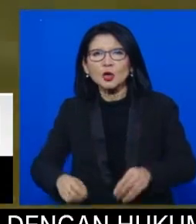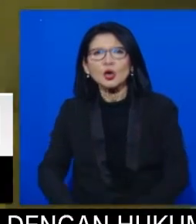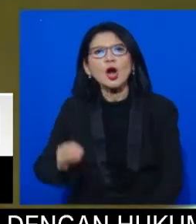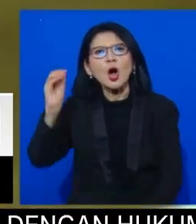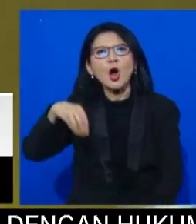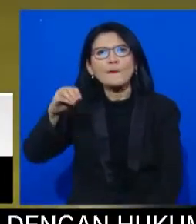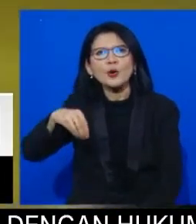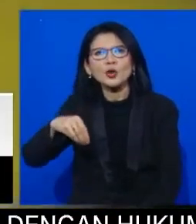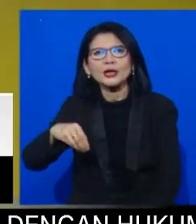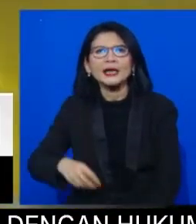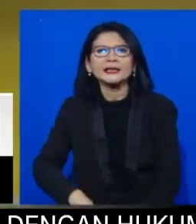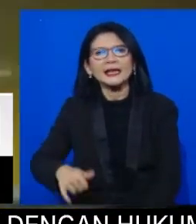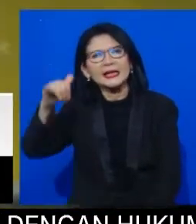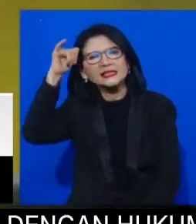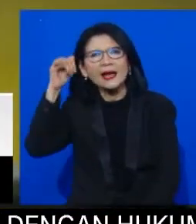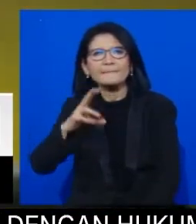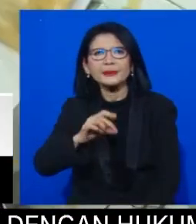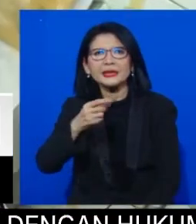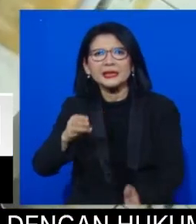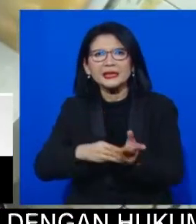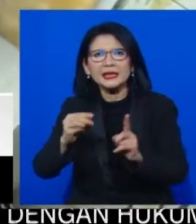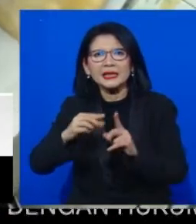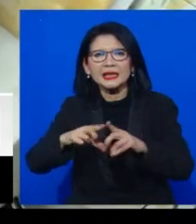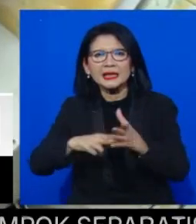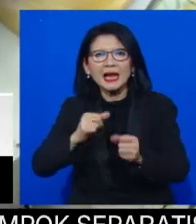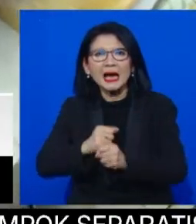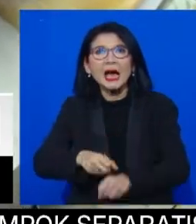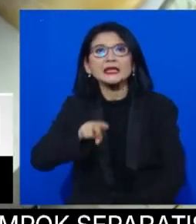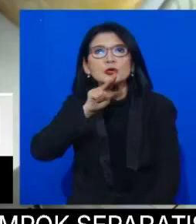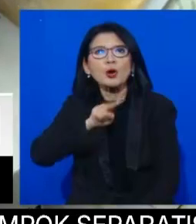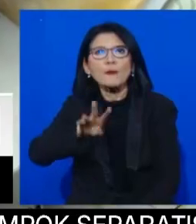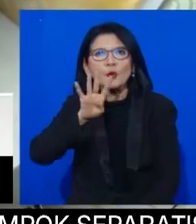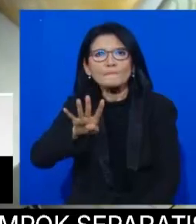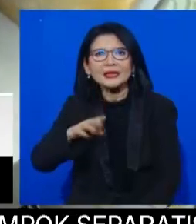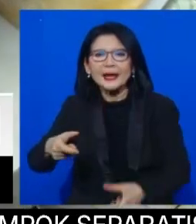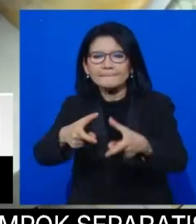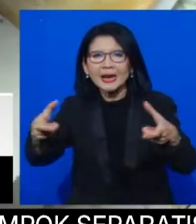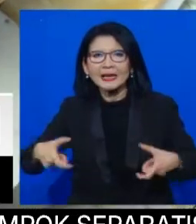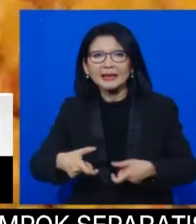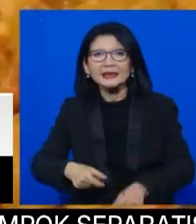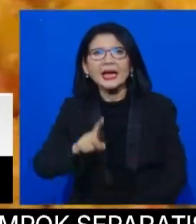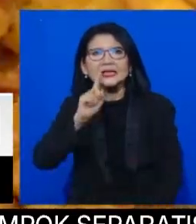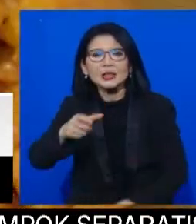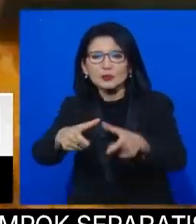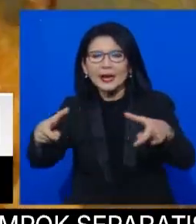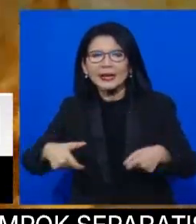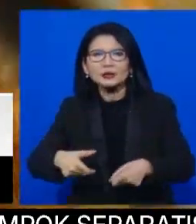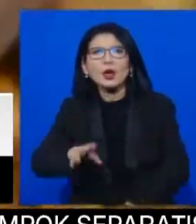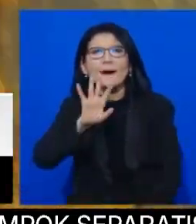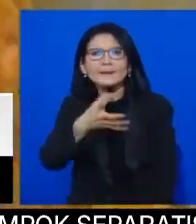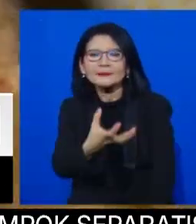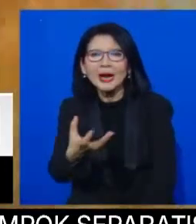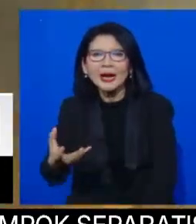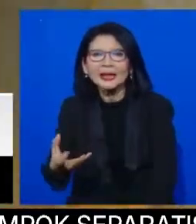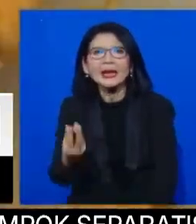rendang sapi. Kini sudah terdapat 20 paket pesanan yang setiap paketnya itu rata-rata untuk 4 porsi. Harga paket untuk